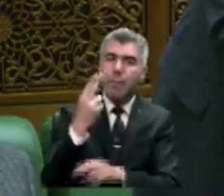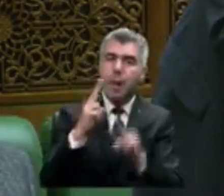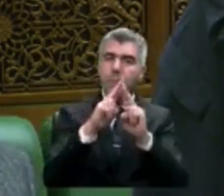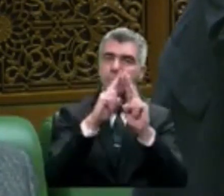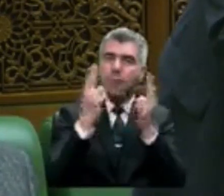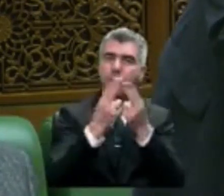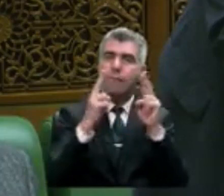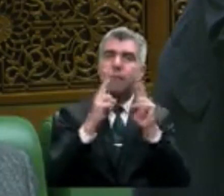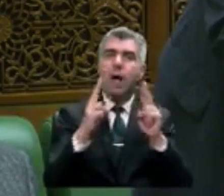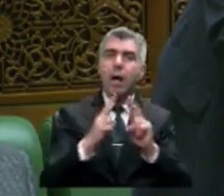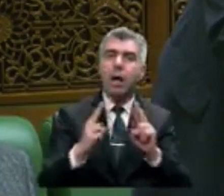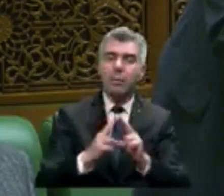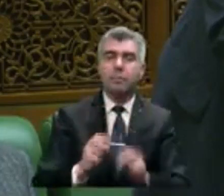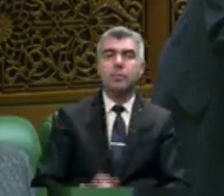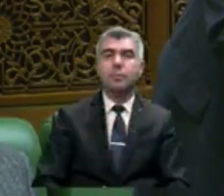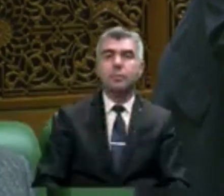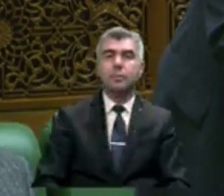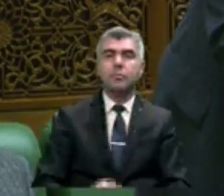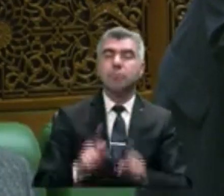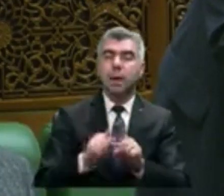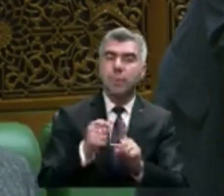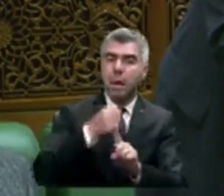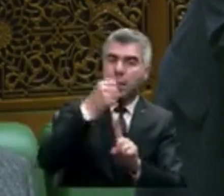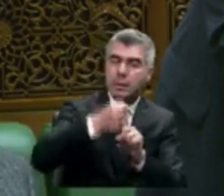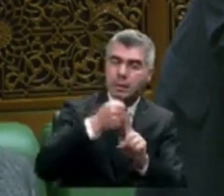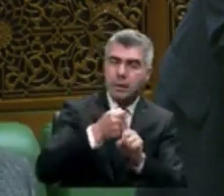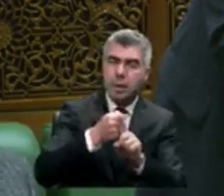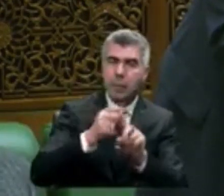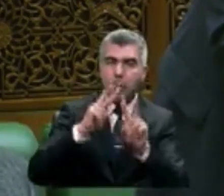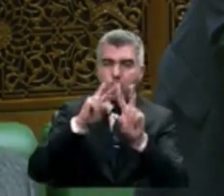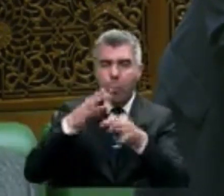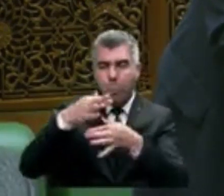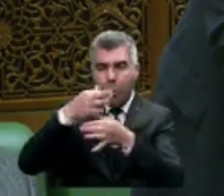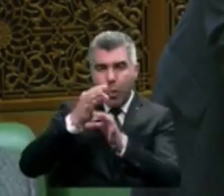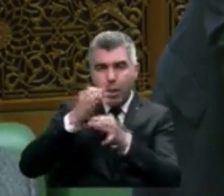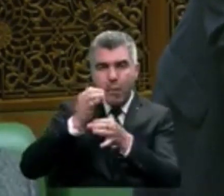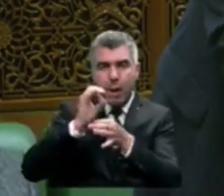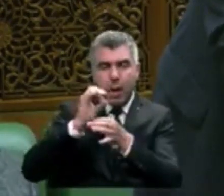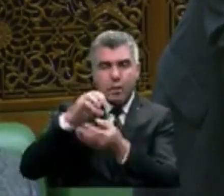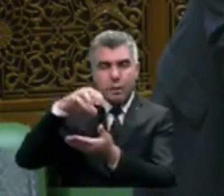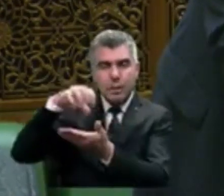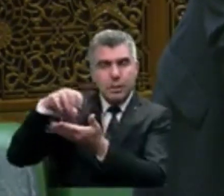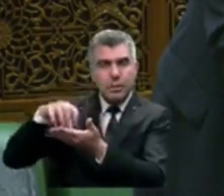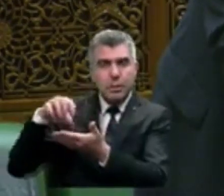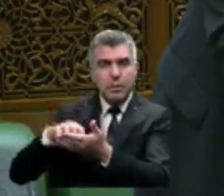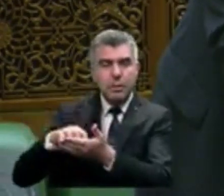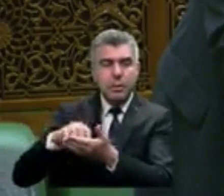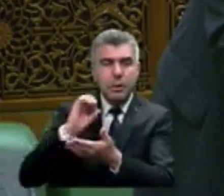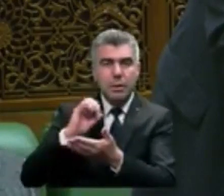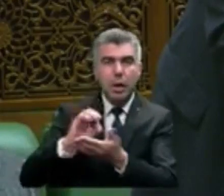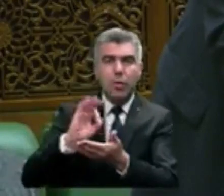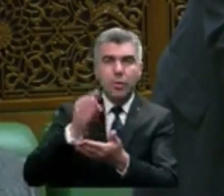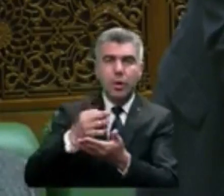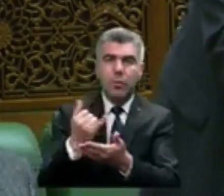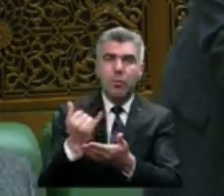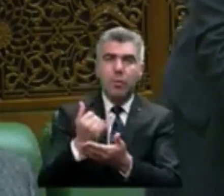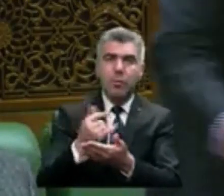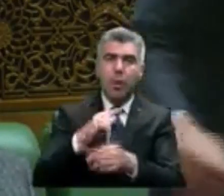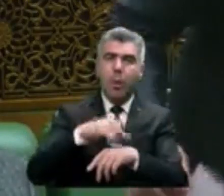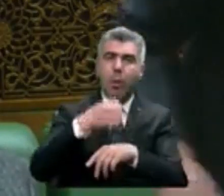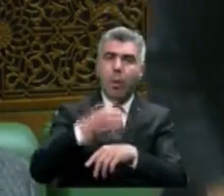واذ نسعى لمواصله الاعداد لمختبرات علميه تستجيب للحاجيات الملحه خاصه بالنسبه شكرا